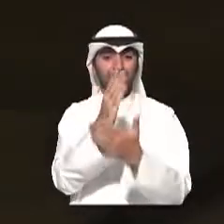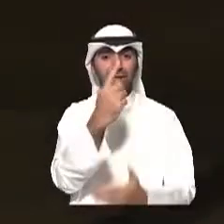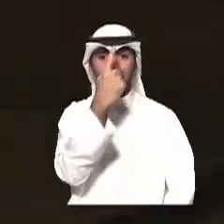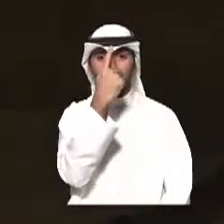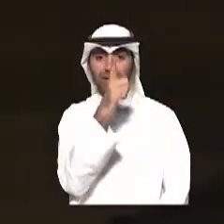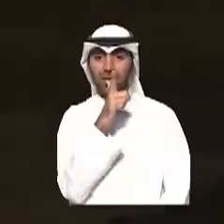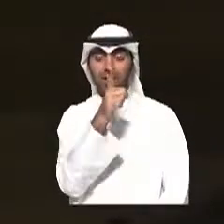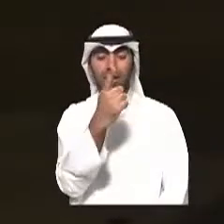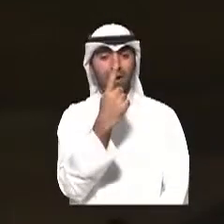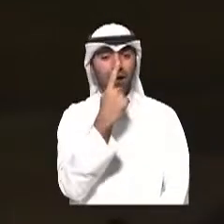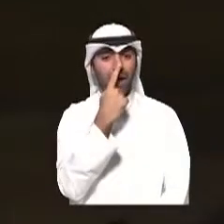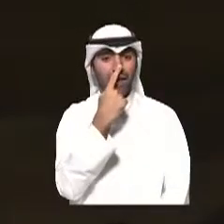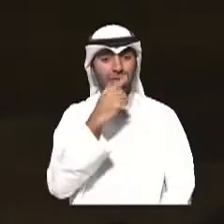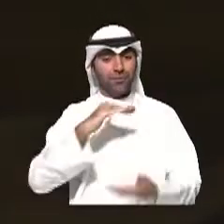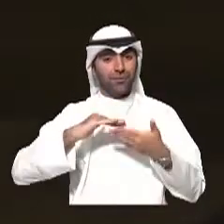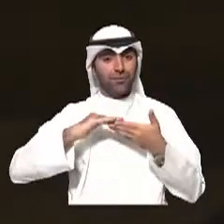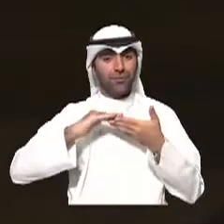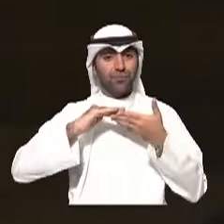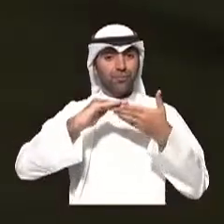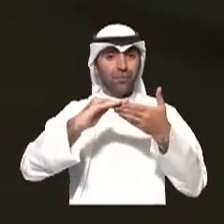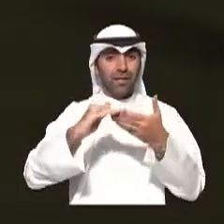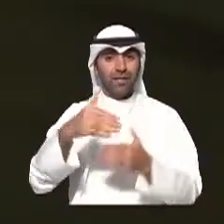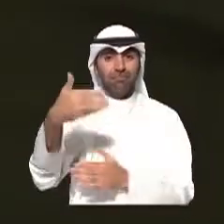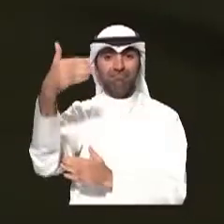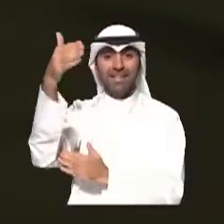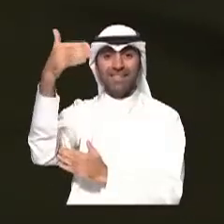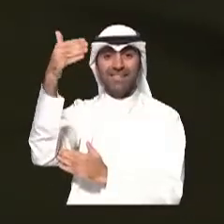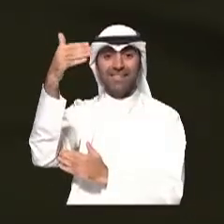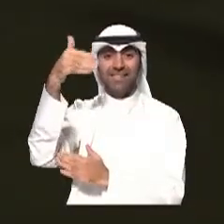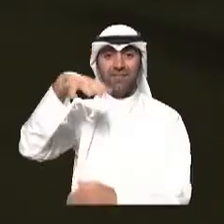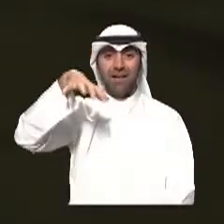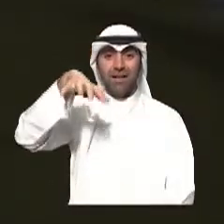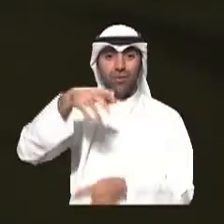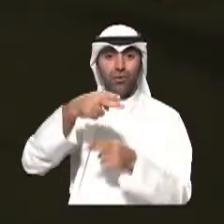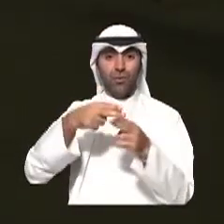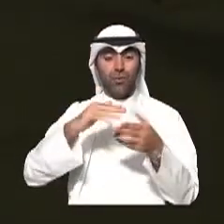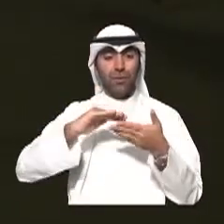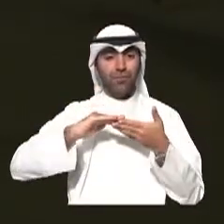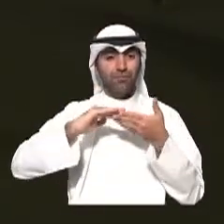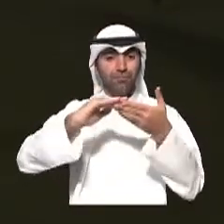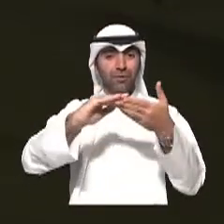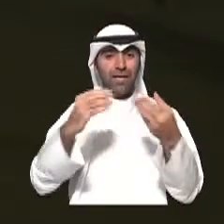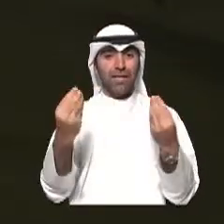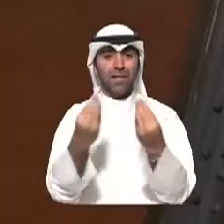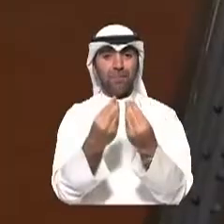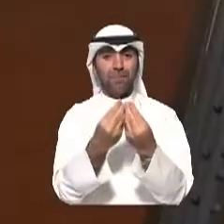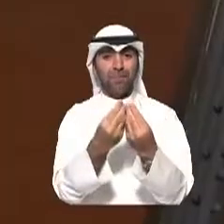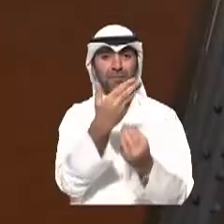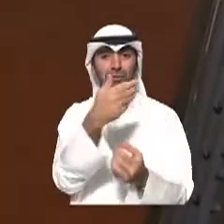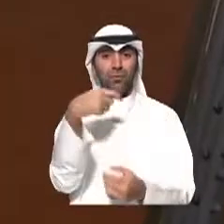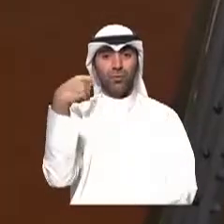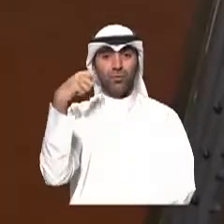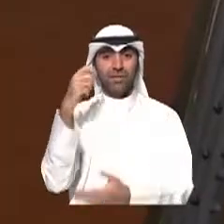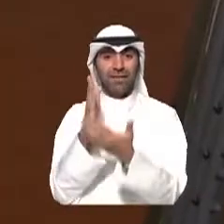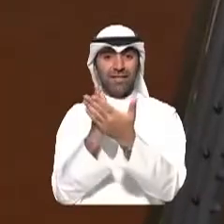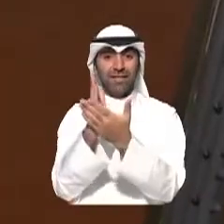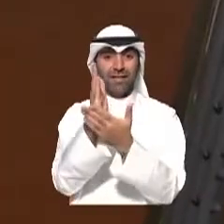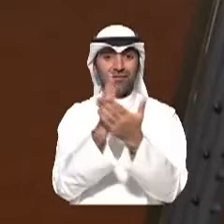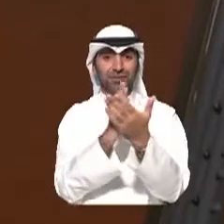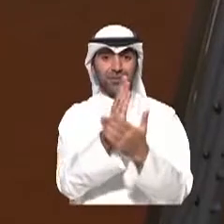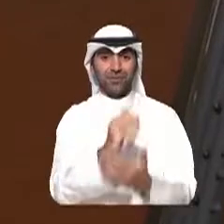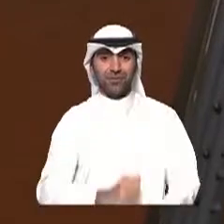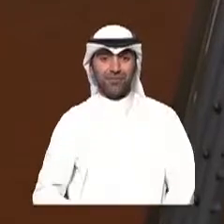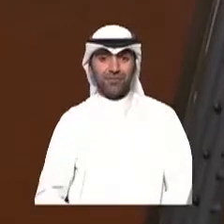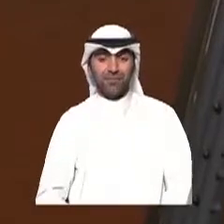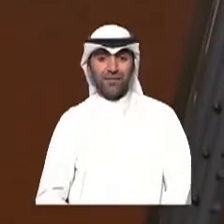في سفارة دولة الكويت بالهند والصليب الأحمر الهندي. بناء على تعليمات مجلس الوزراء وأوامر من سيدي نائب رئيس